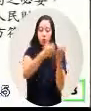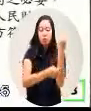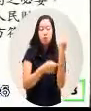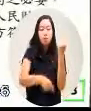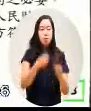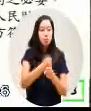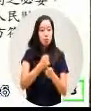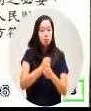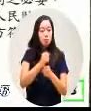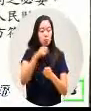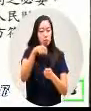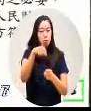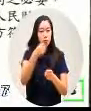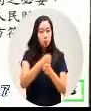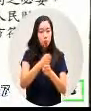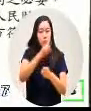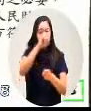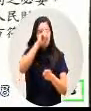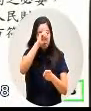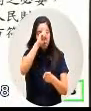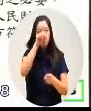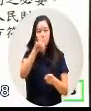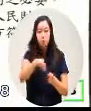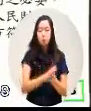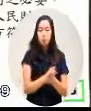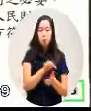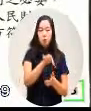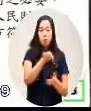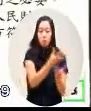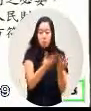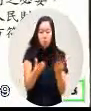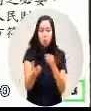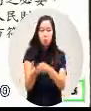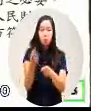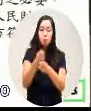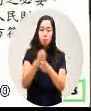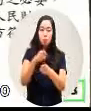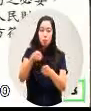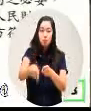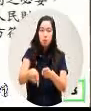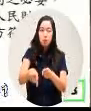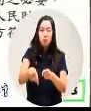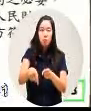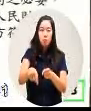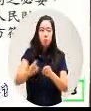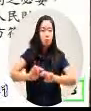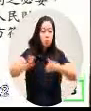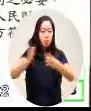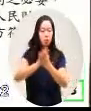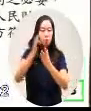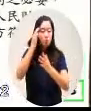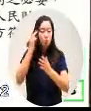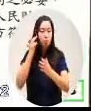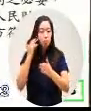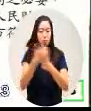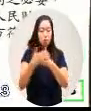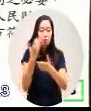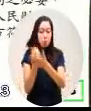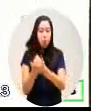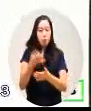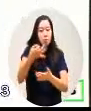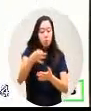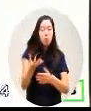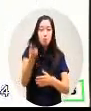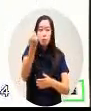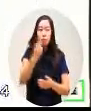种的方式啊，来希望讲按这部分者吼。来做一方面的叫做宪法保障财产权